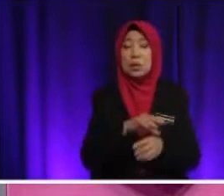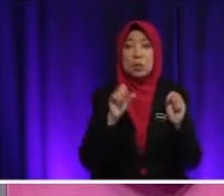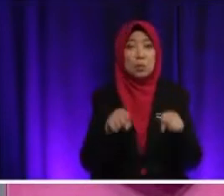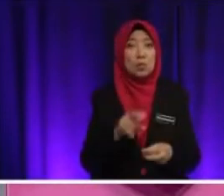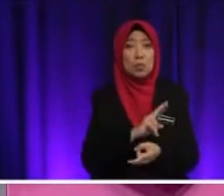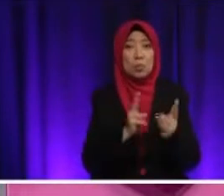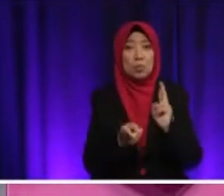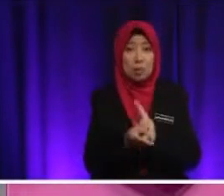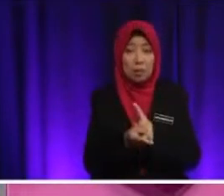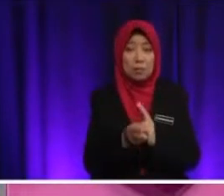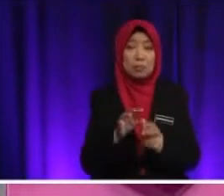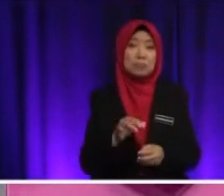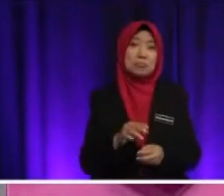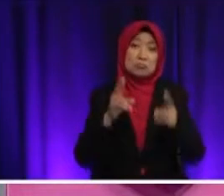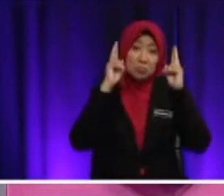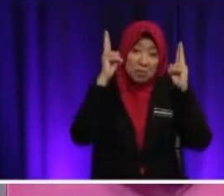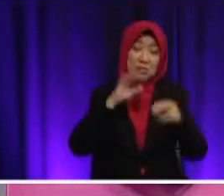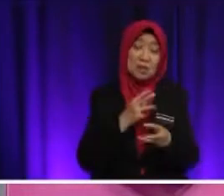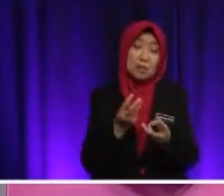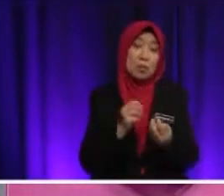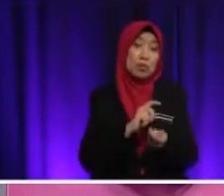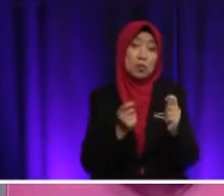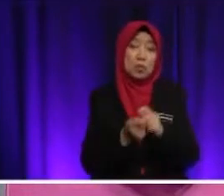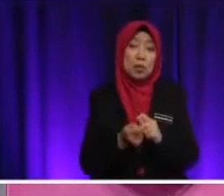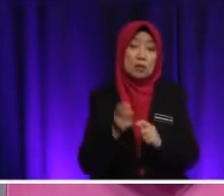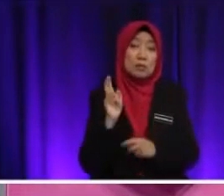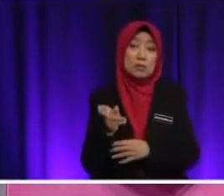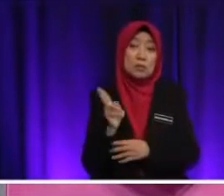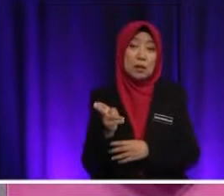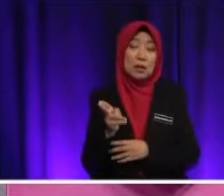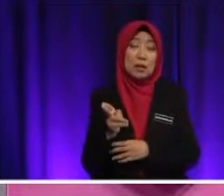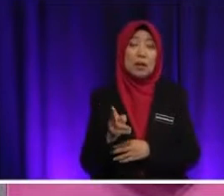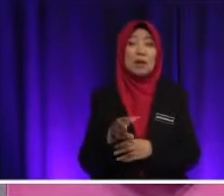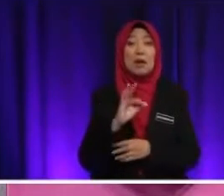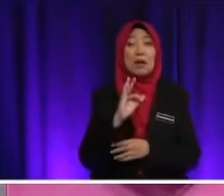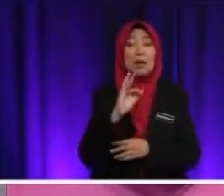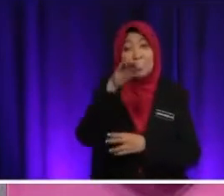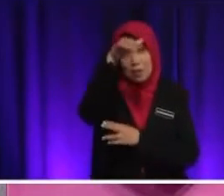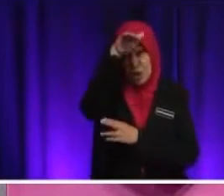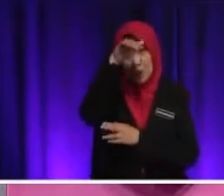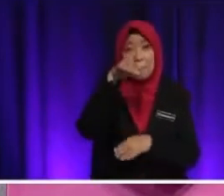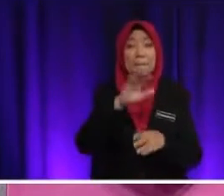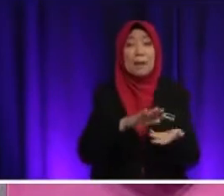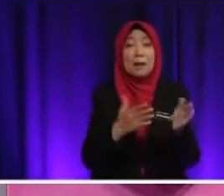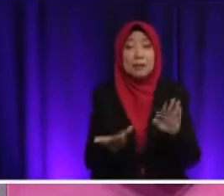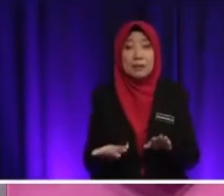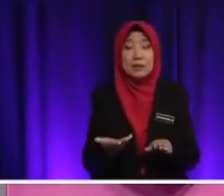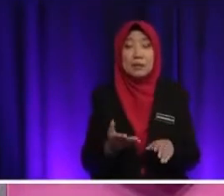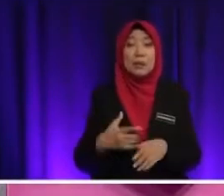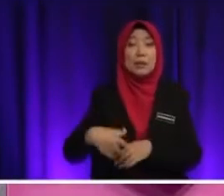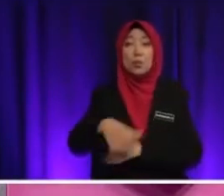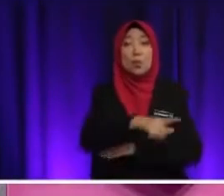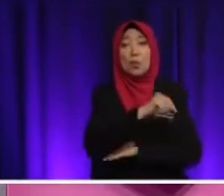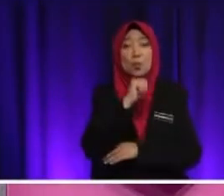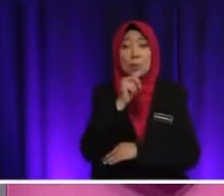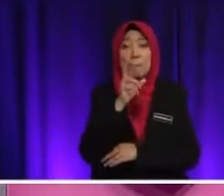lah. Fir'aun tu bukannya mati dalam Laut Merah, tapi mati depan rumah saya. Kan? Tak boleh nak ubah. Betul. Dan Allah dah tentukan